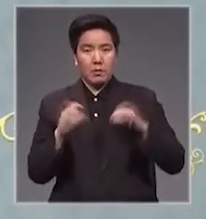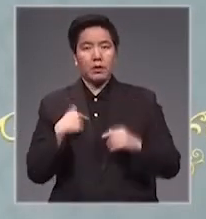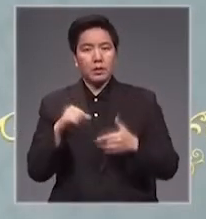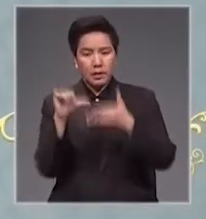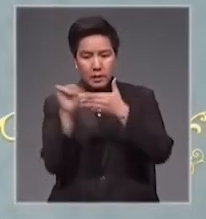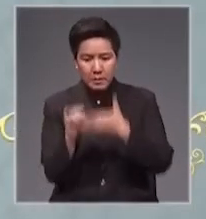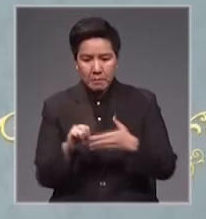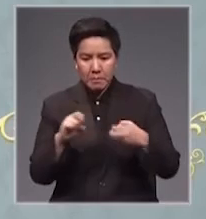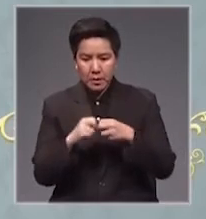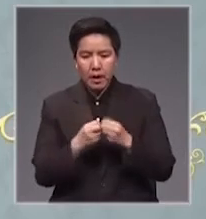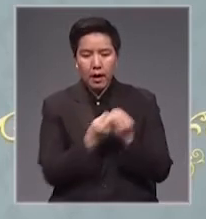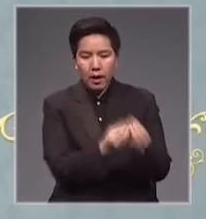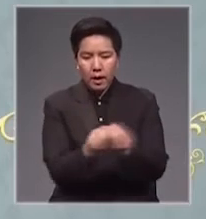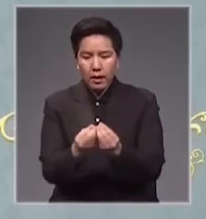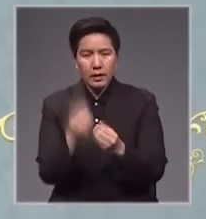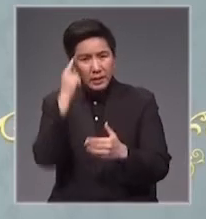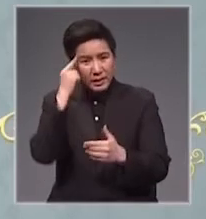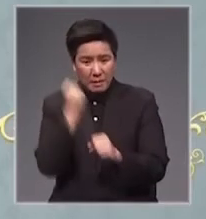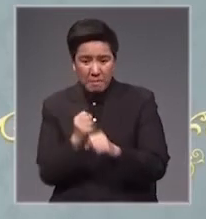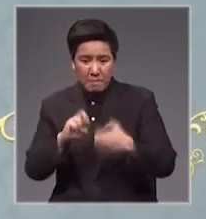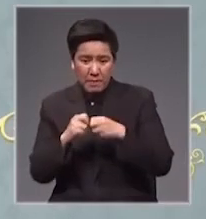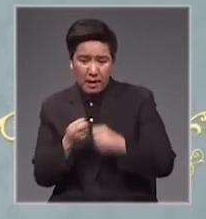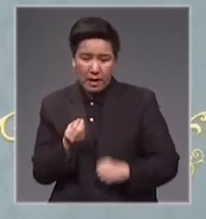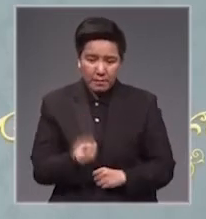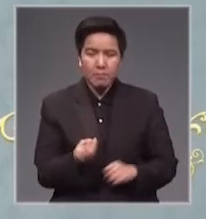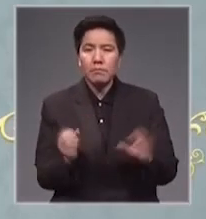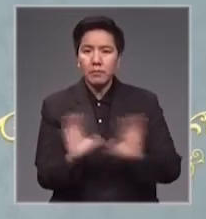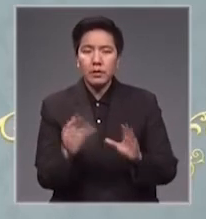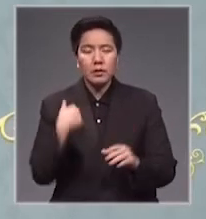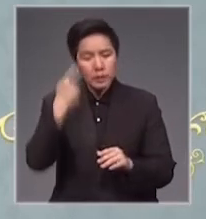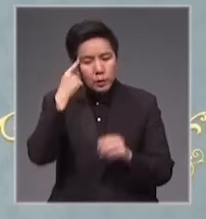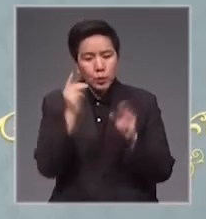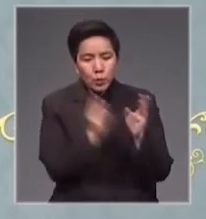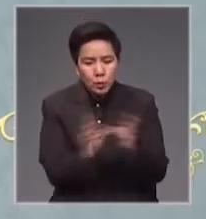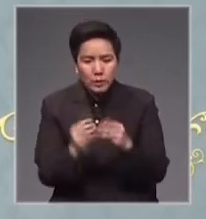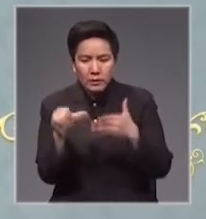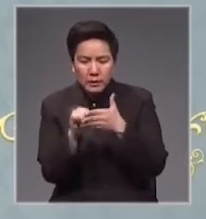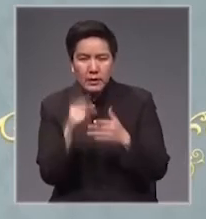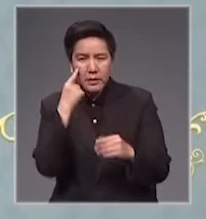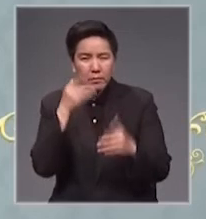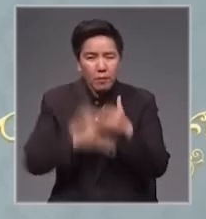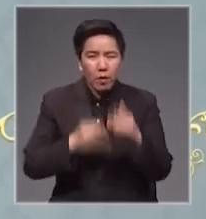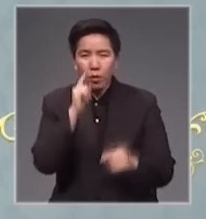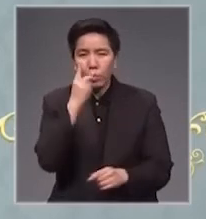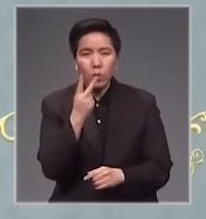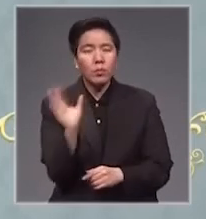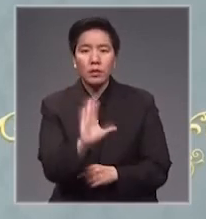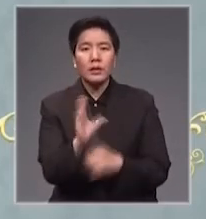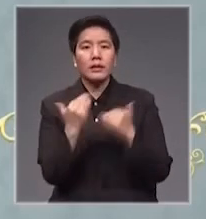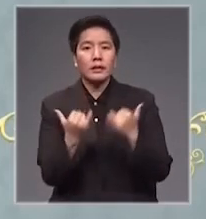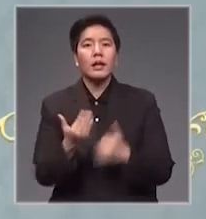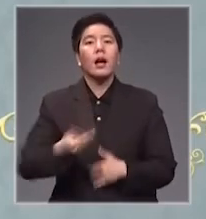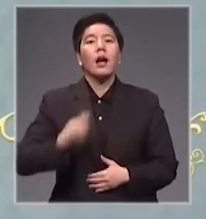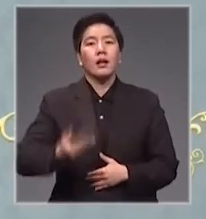างปัญหาต่อไปและก็จะต้องระมัดระวังหามาตรการไม่เกิดปัญหานี้อีกนะครับซึ่งทุกคนขอให้เข้าใ